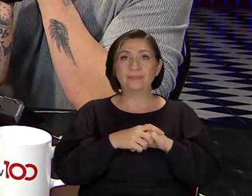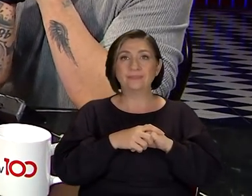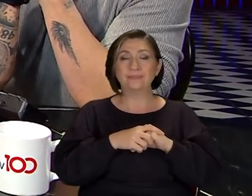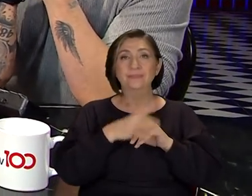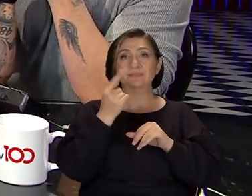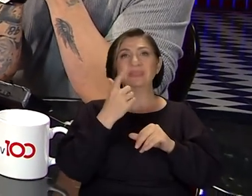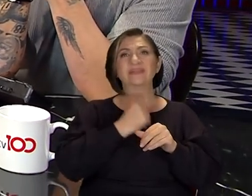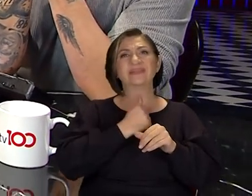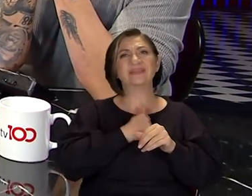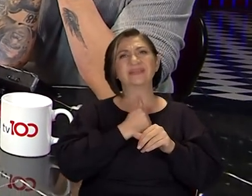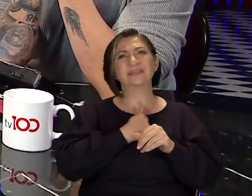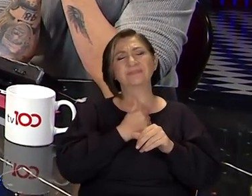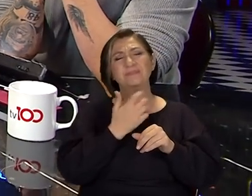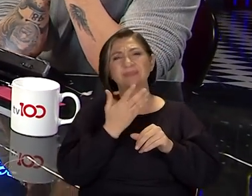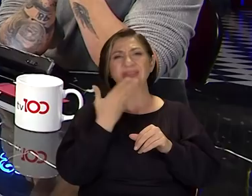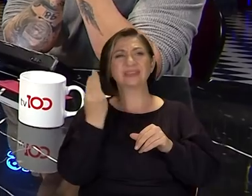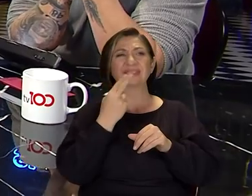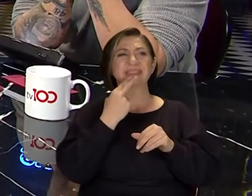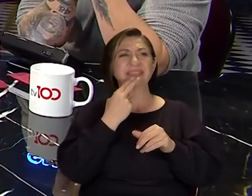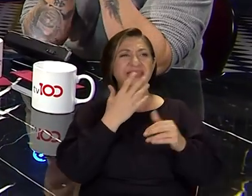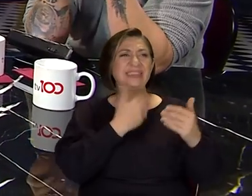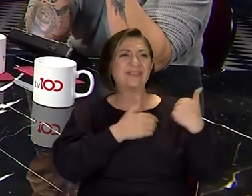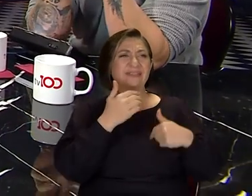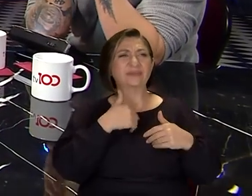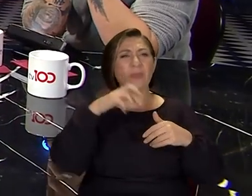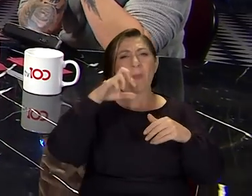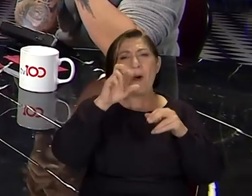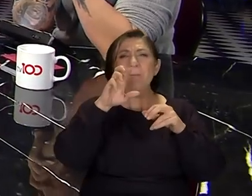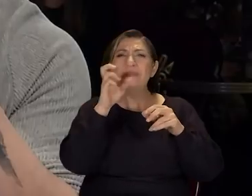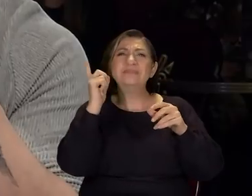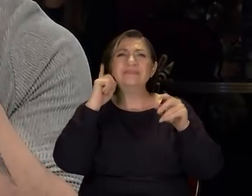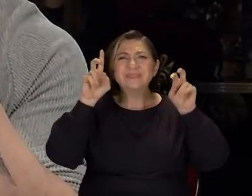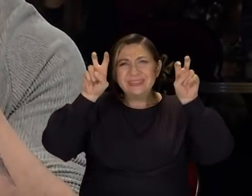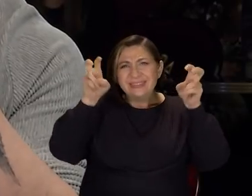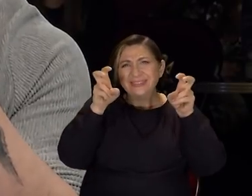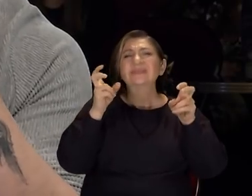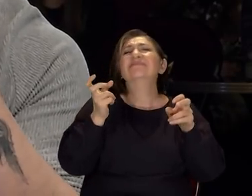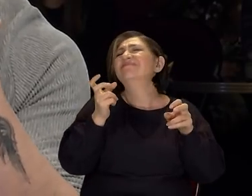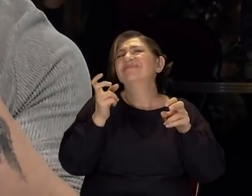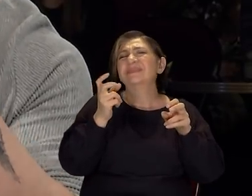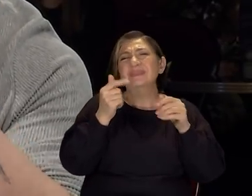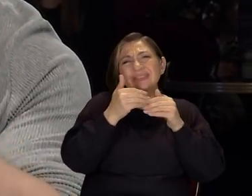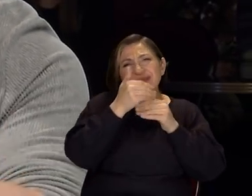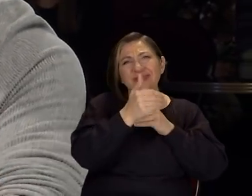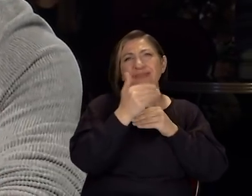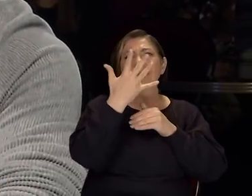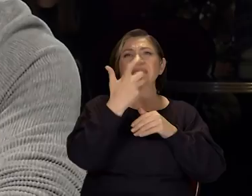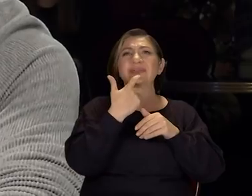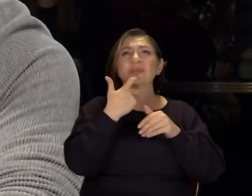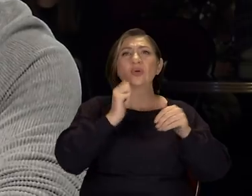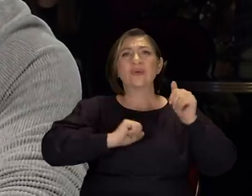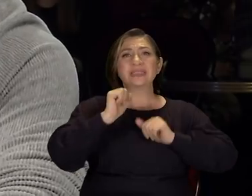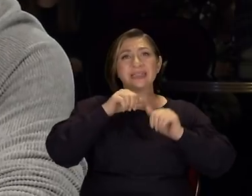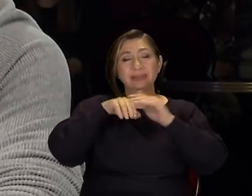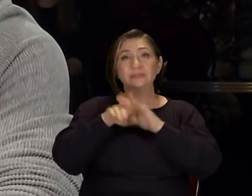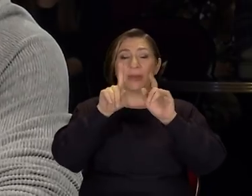hani biraz sıkıldım artık o şeyden böyle hani genç kızların sevgilisi popçu tırnak içinde o muhabbetten. Böyle birazcık 5 yaşında konservatuvara girmiş bir çocuk olarak